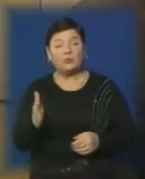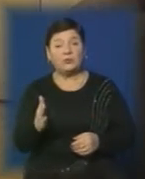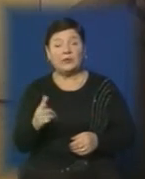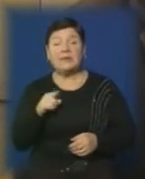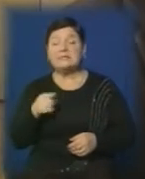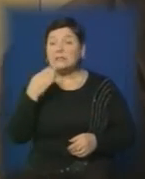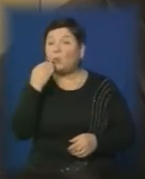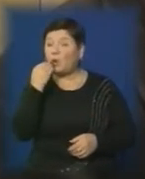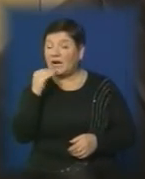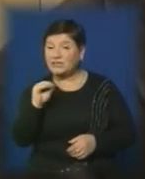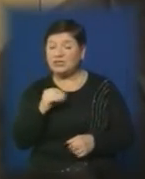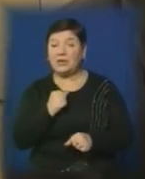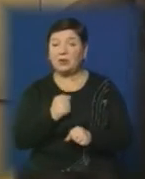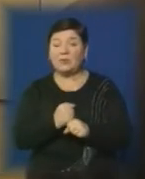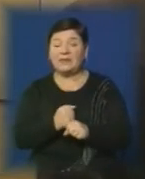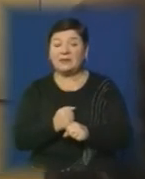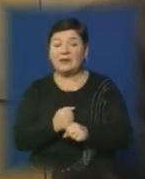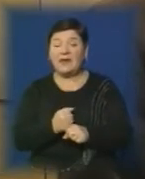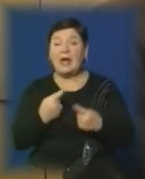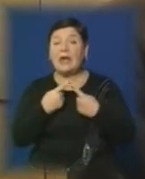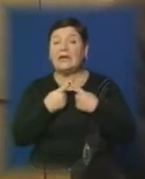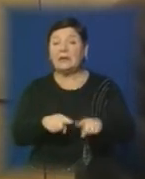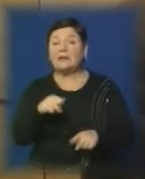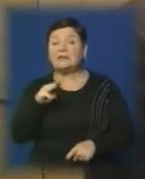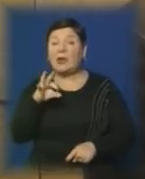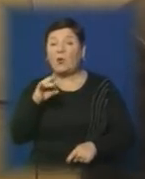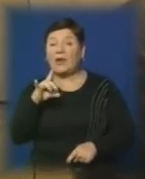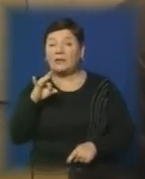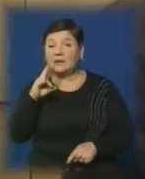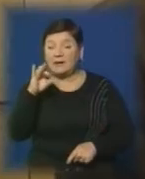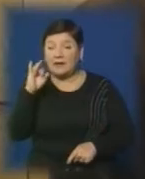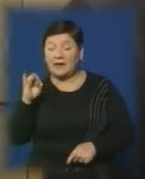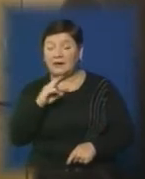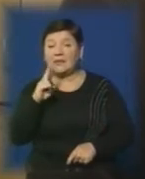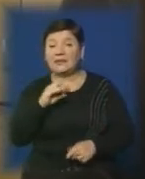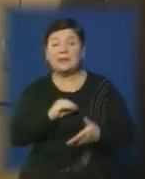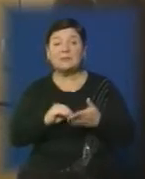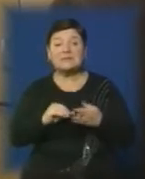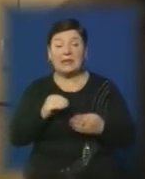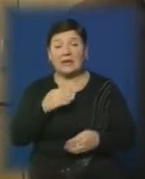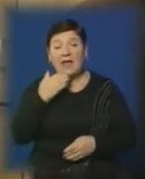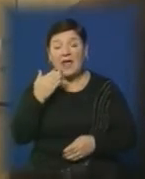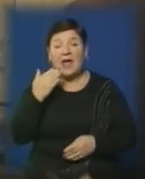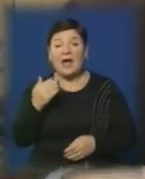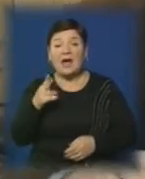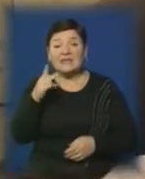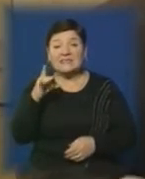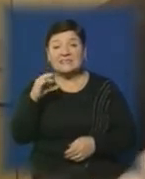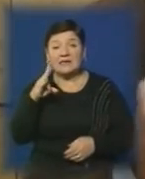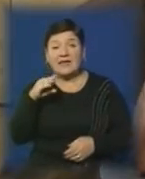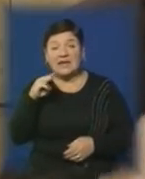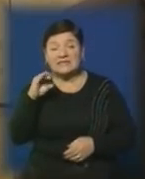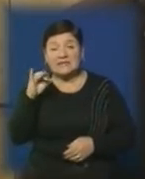будуть ці покращення робити люди-теоретики, які написали дисертації і, скажімо, кажуть, що можна із